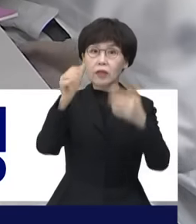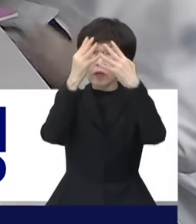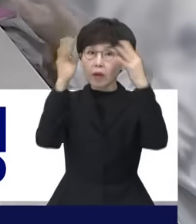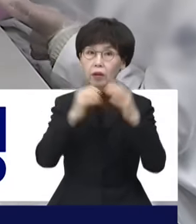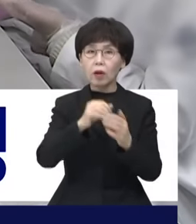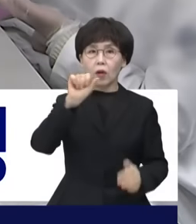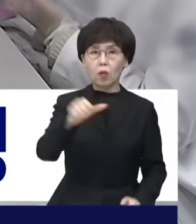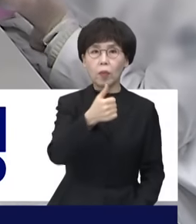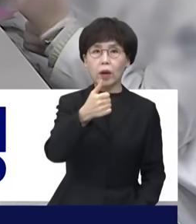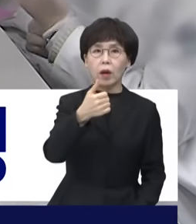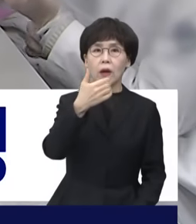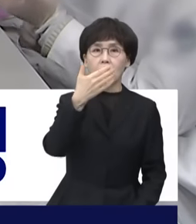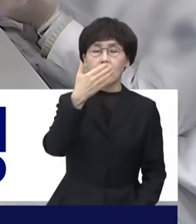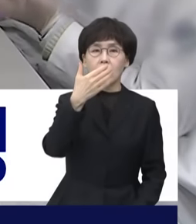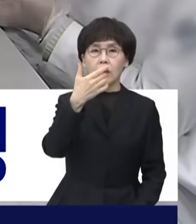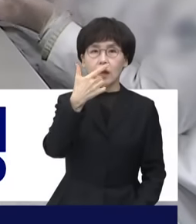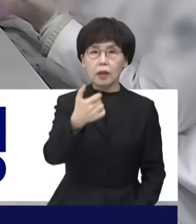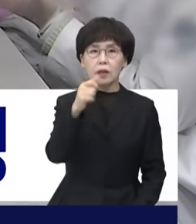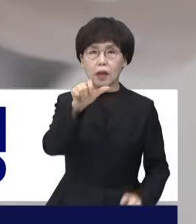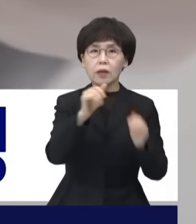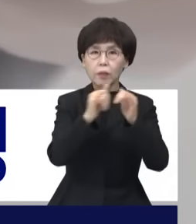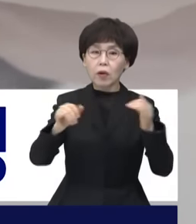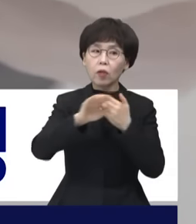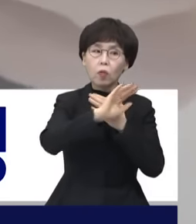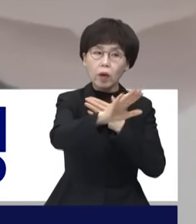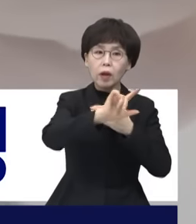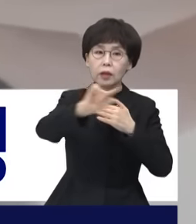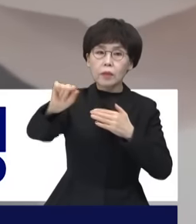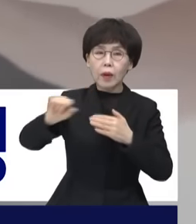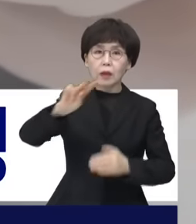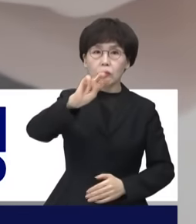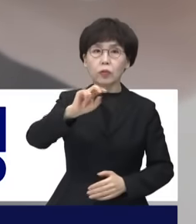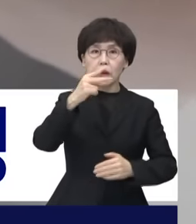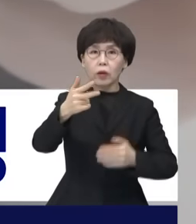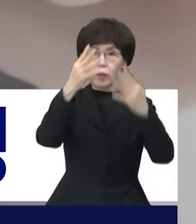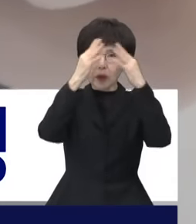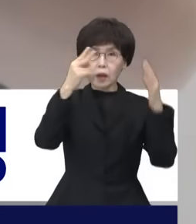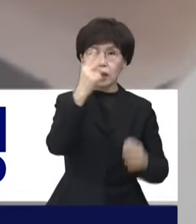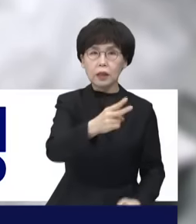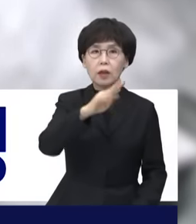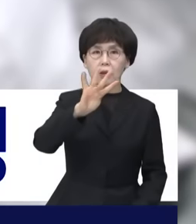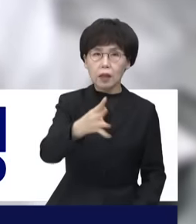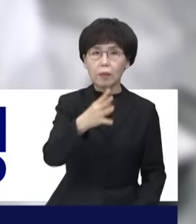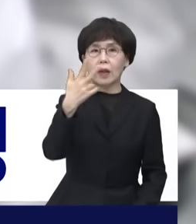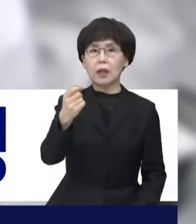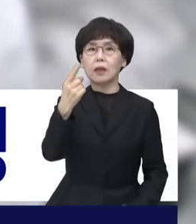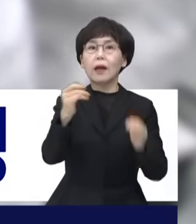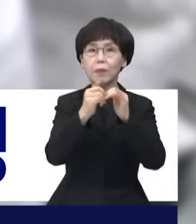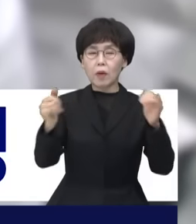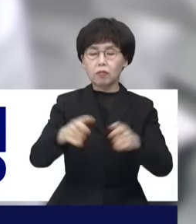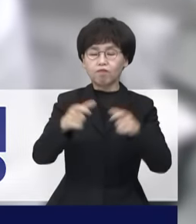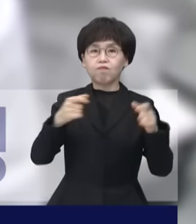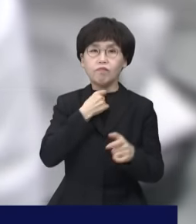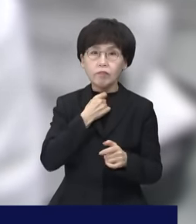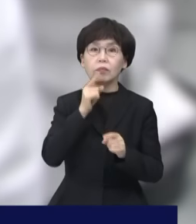대학이 565명, 그 외 비수도권 27개 대학이 2,471명을